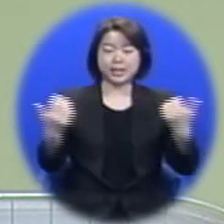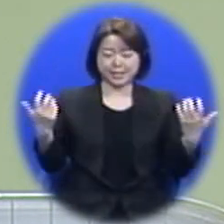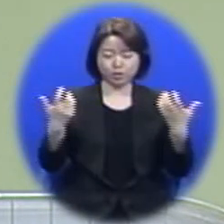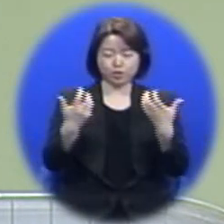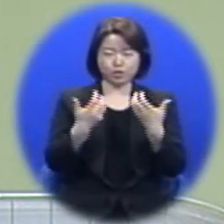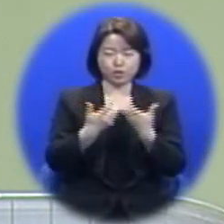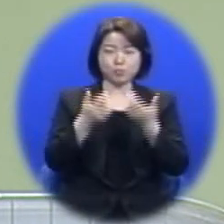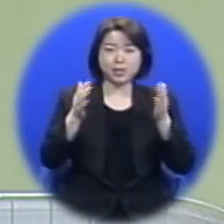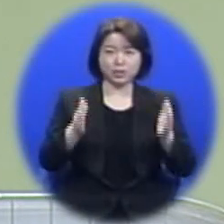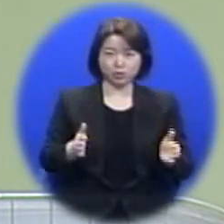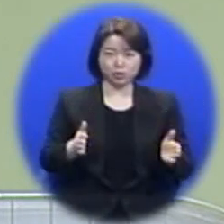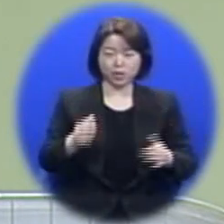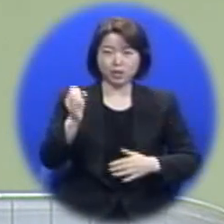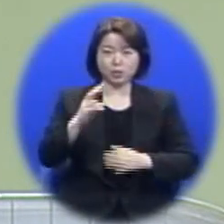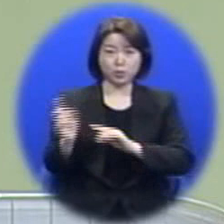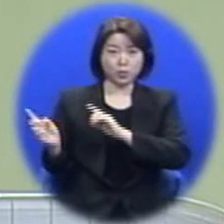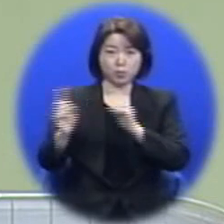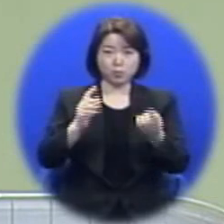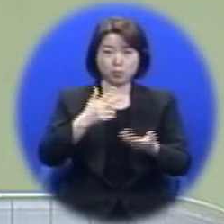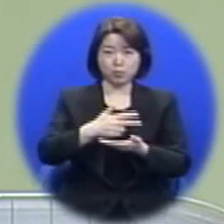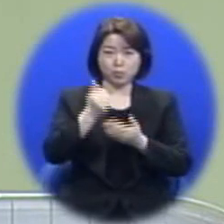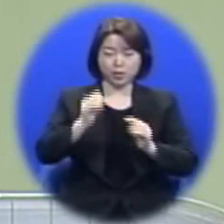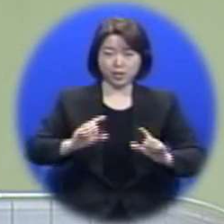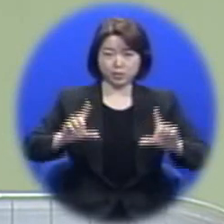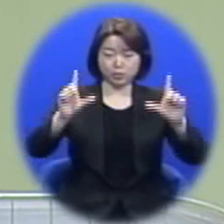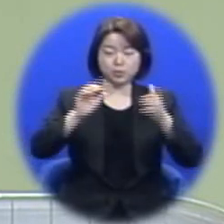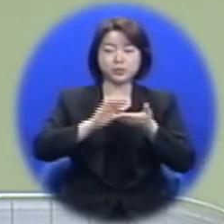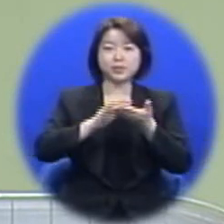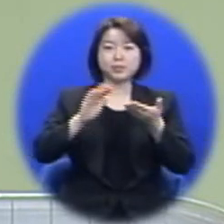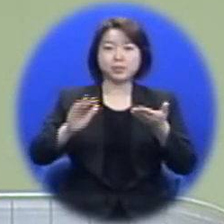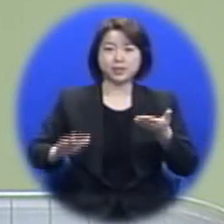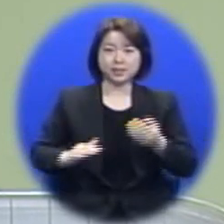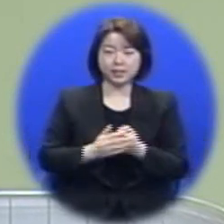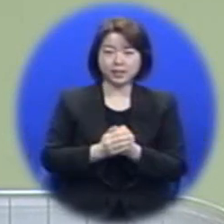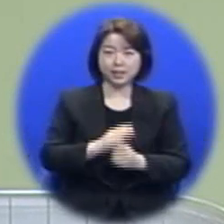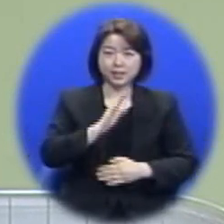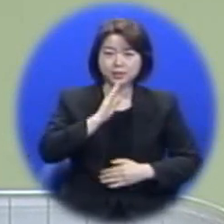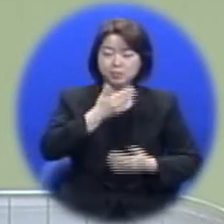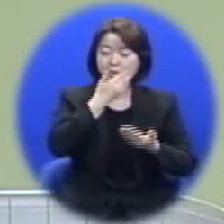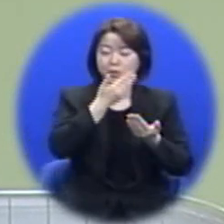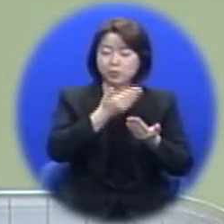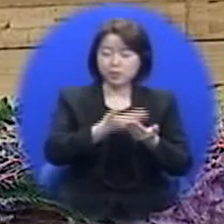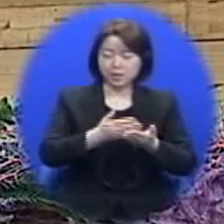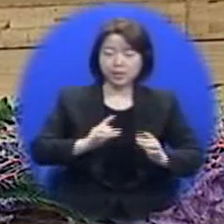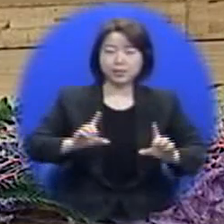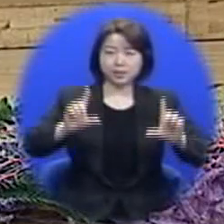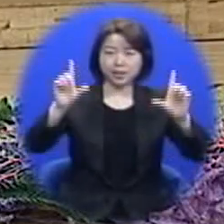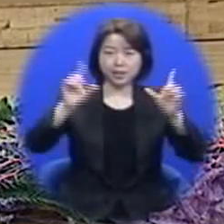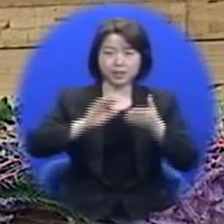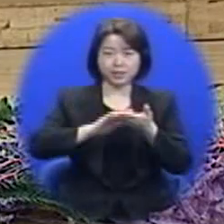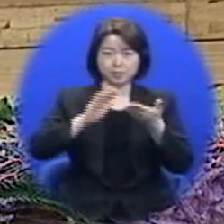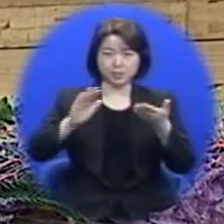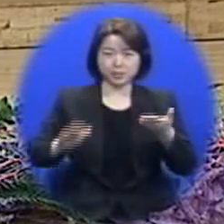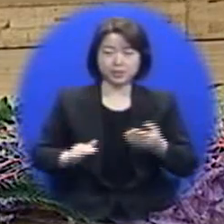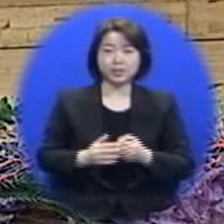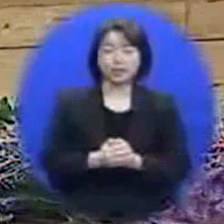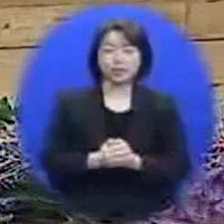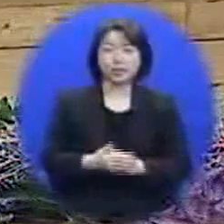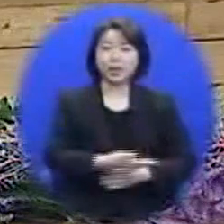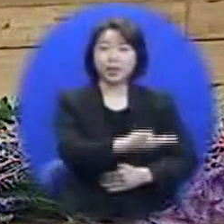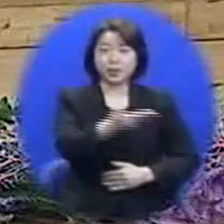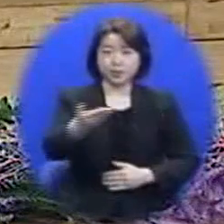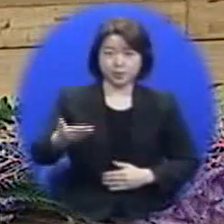중앙과 부 활 절 입니다 아 정말 귀한 날 입니다 오늘이 아 여러분들에게